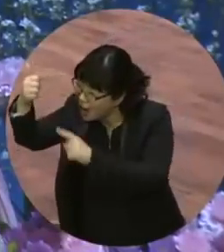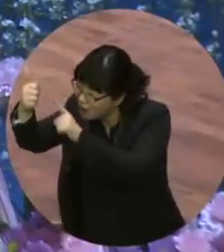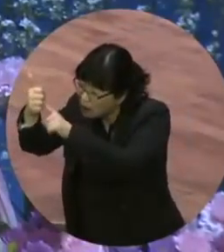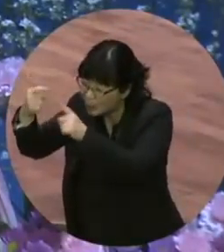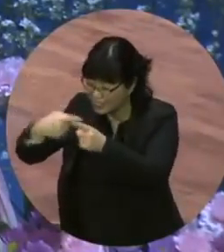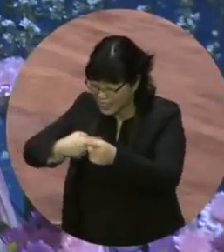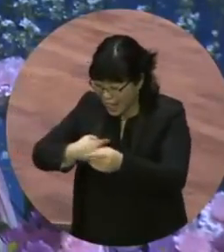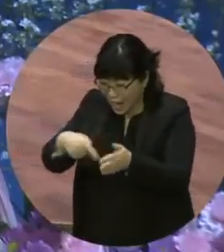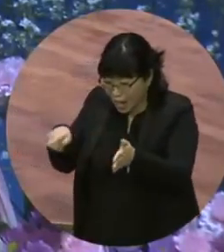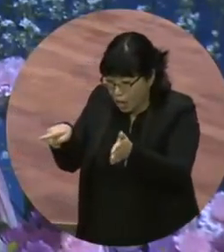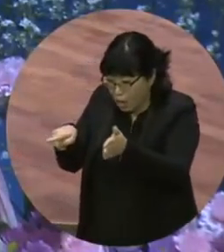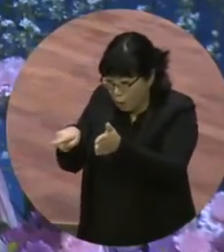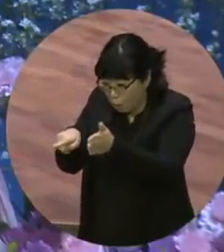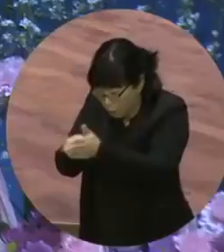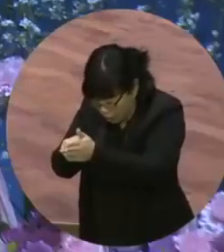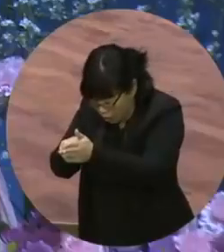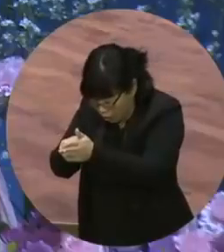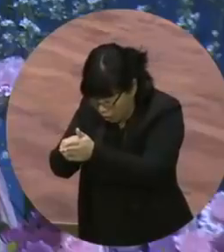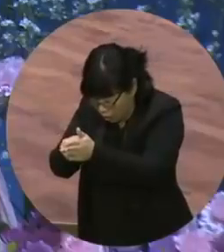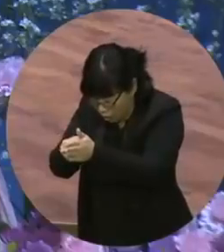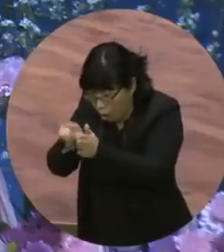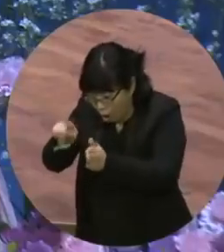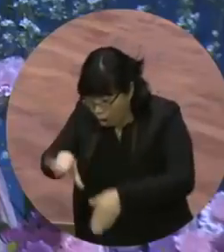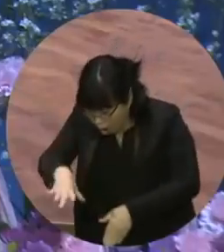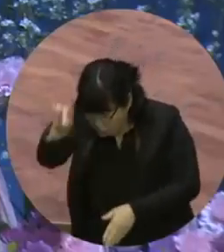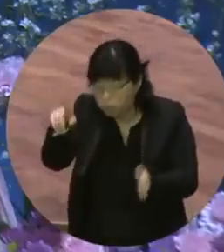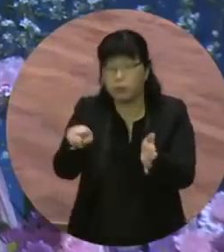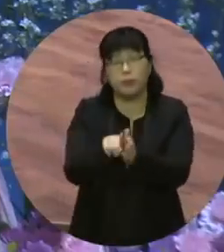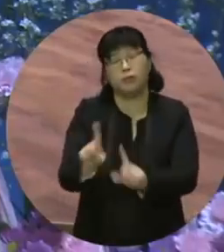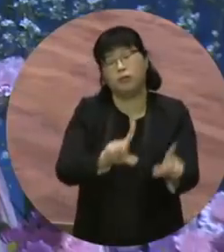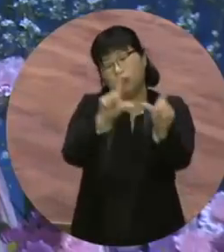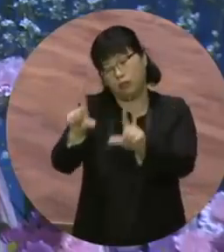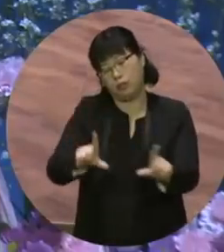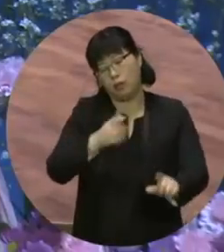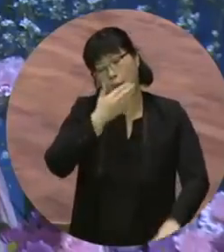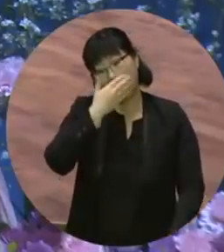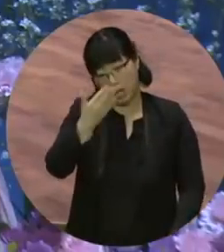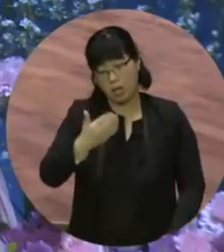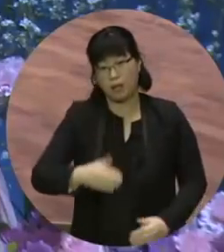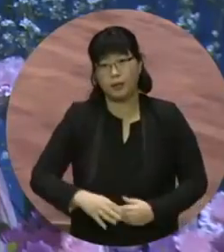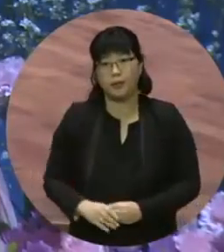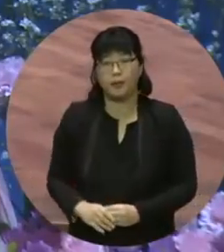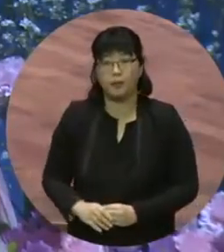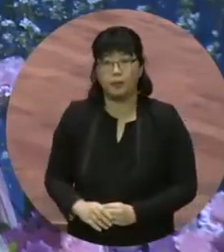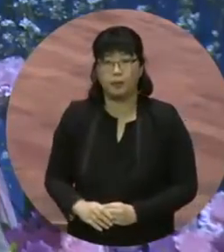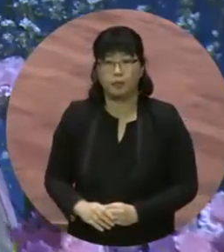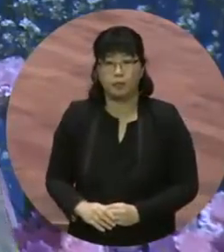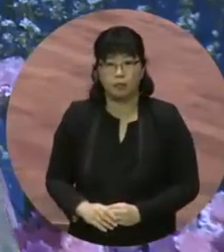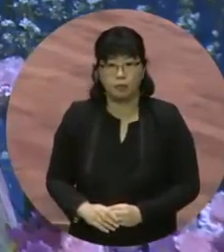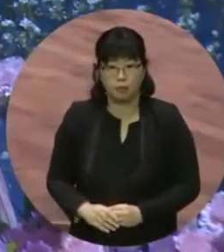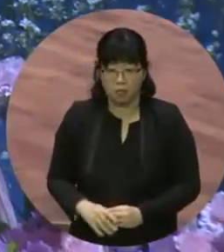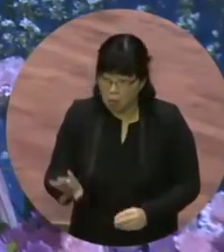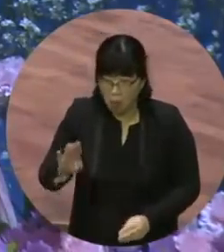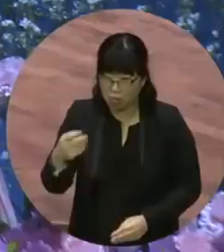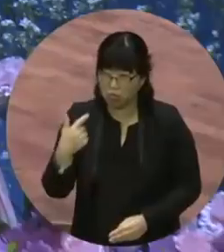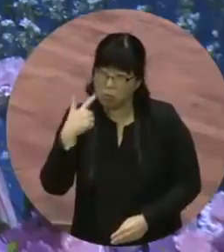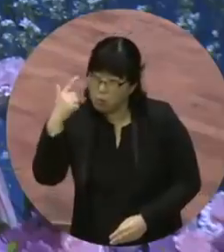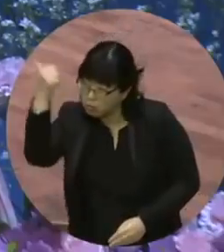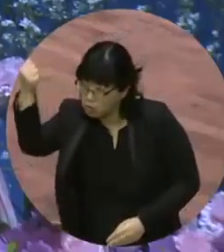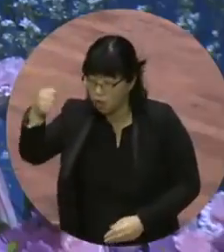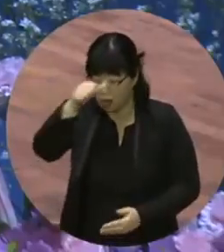거예요. 이거 안 믿는 건 신앙생활 아니에요. 아무리 목사, 장로, 집사,